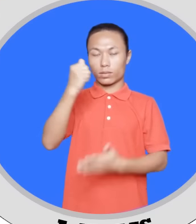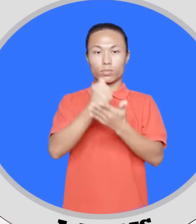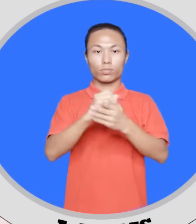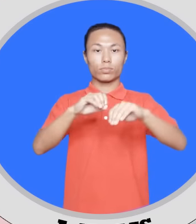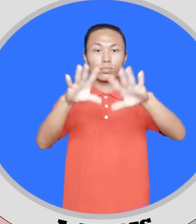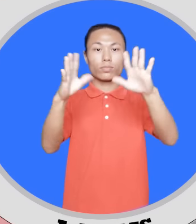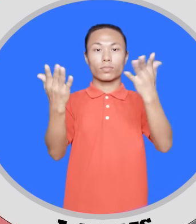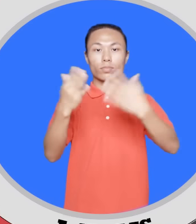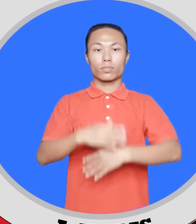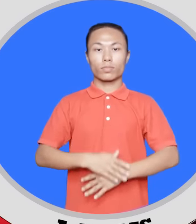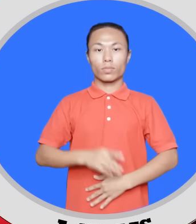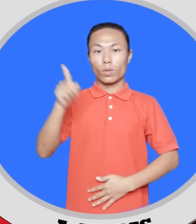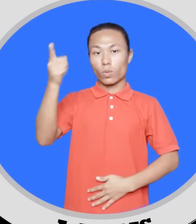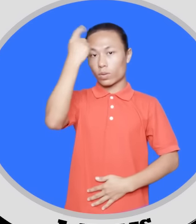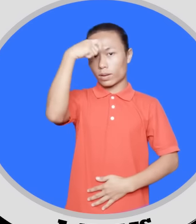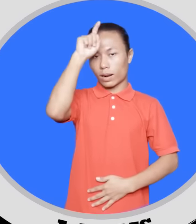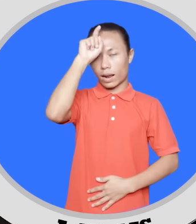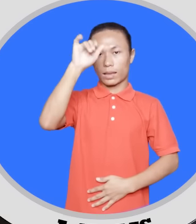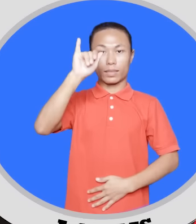တ်ပြန်ခဲ့တဲ့သတင်းပဲဖြစ်ပါရယ်ရှင်